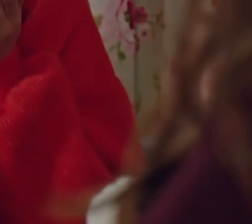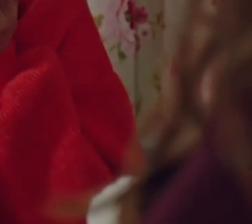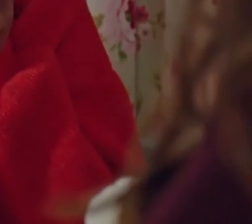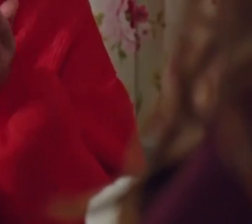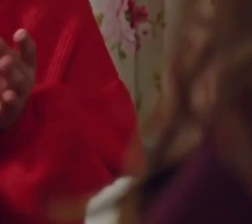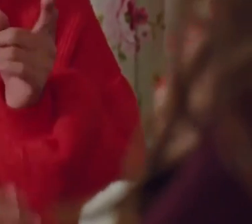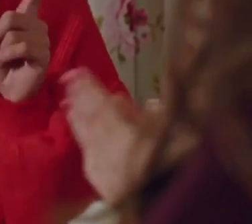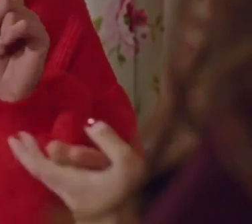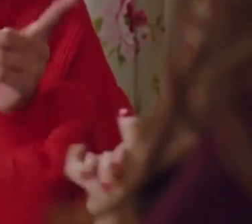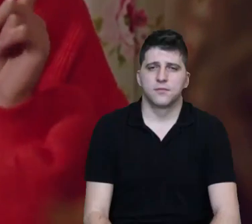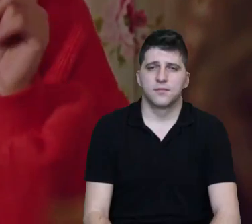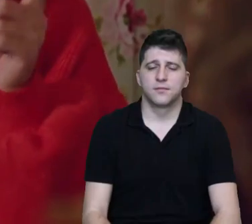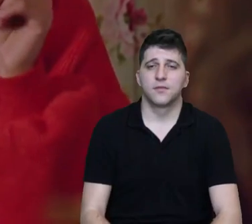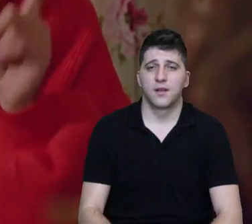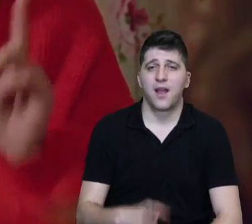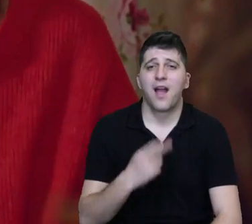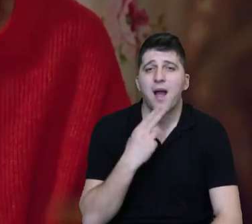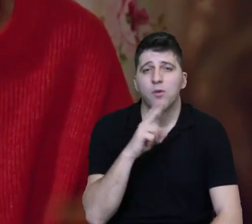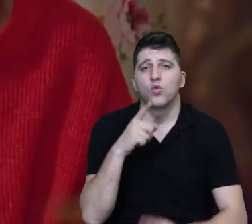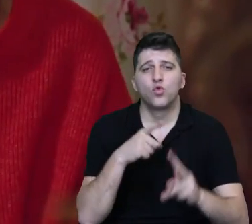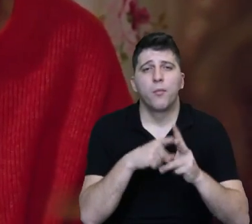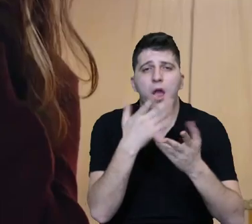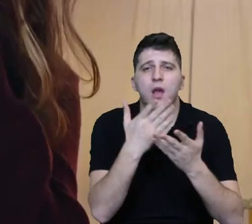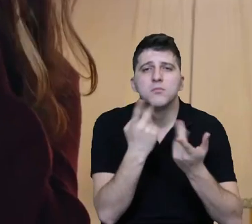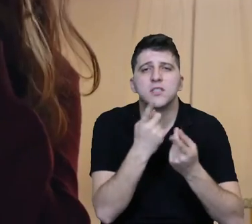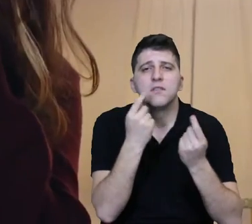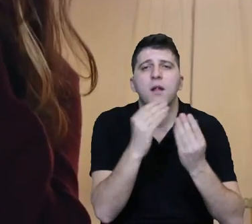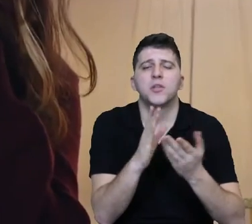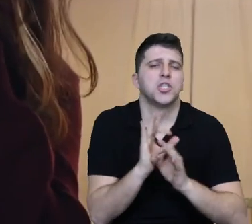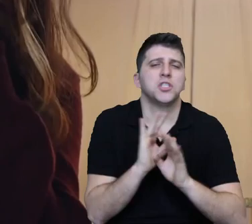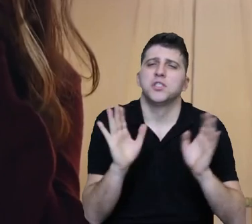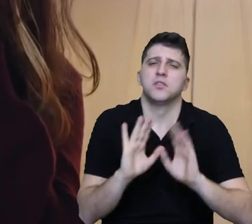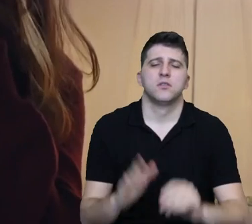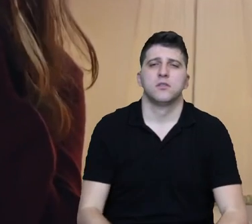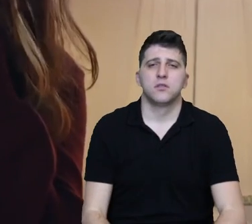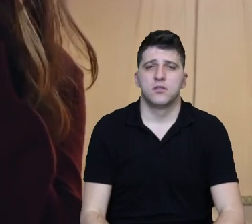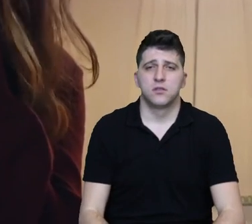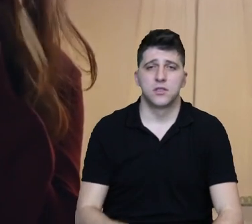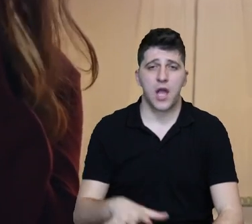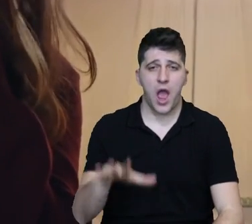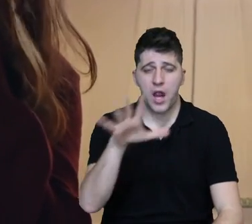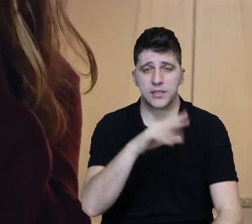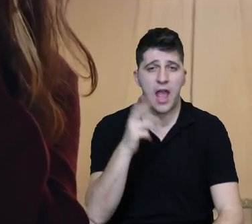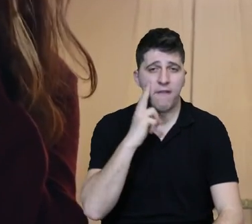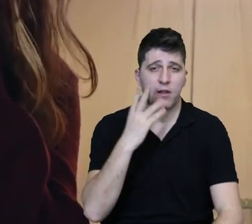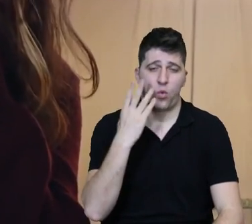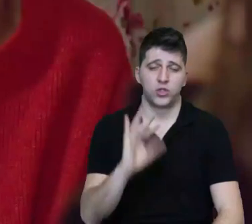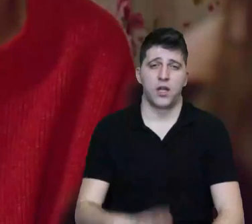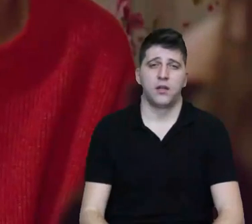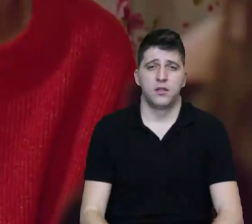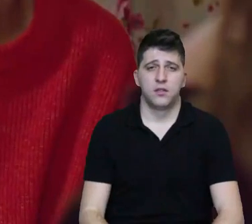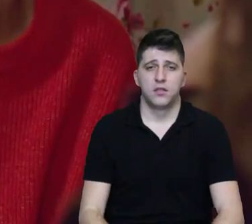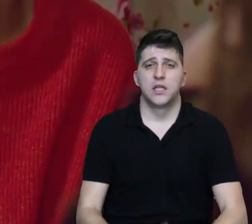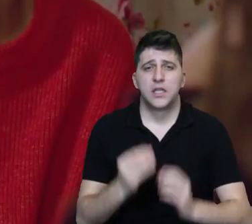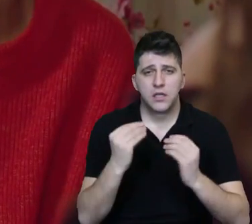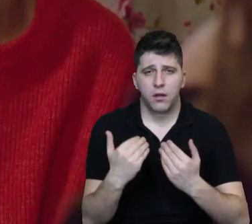Tuğba gülemedi. Yalnız abla, Kübra'yı çok fena harcadın. Hiç de bile. Herkes haddini bilecek Gökçe. İyi